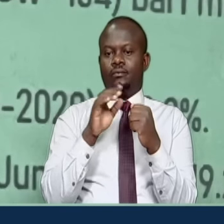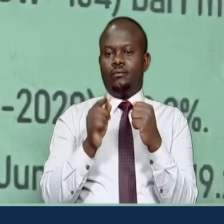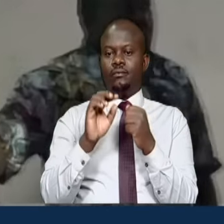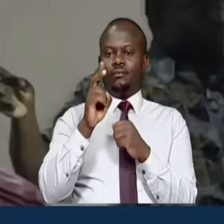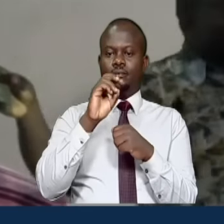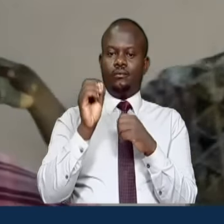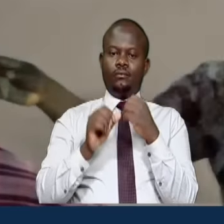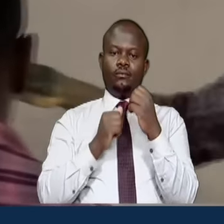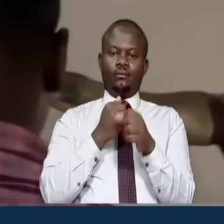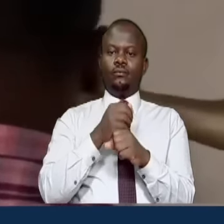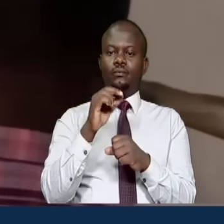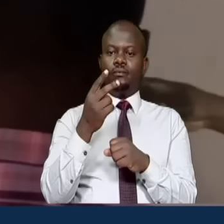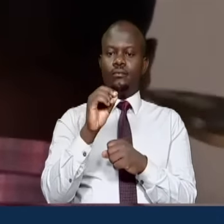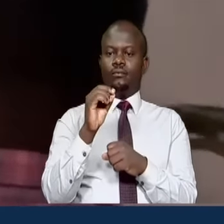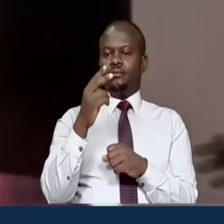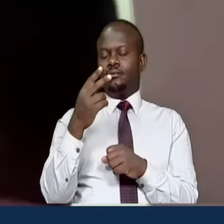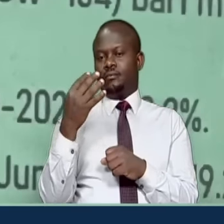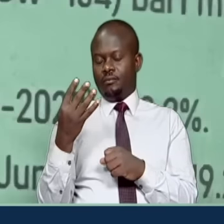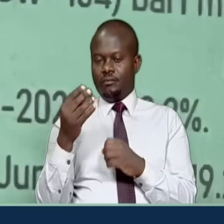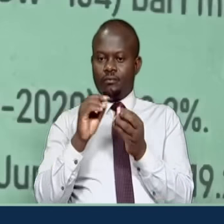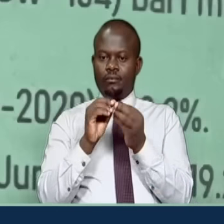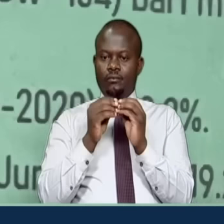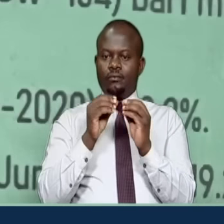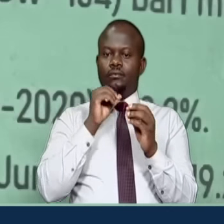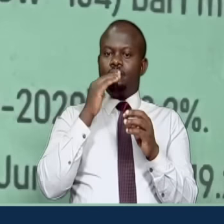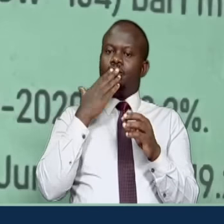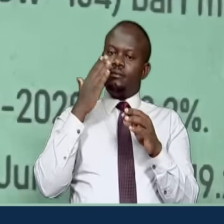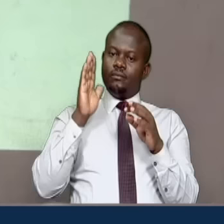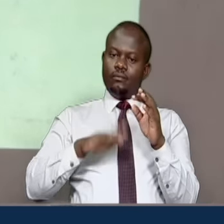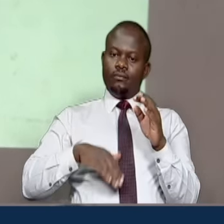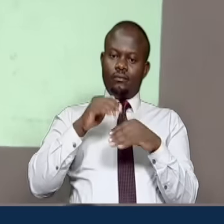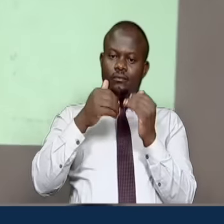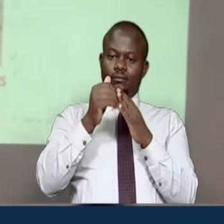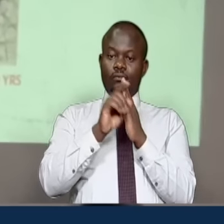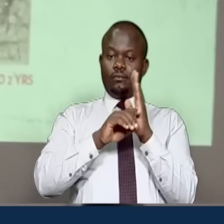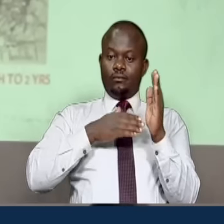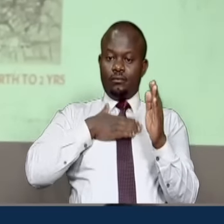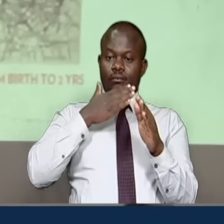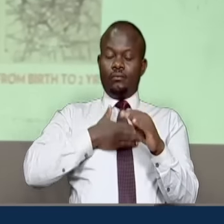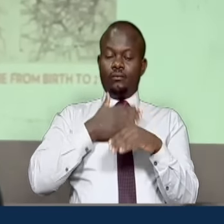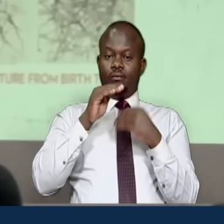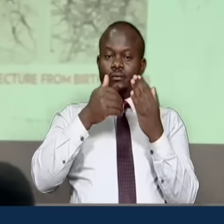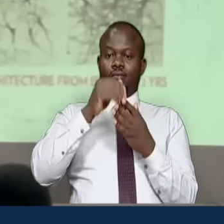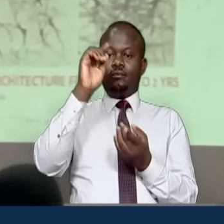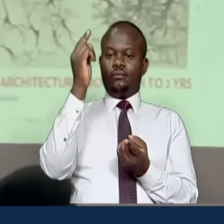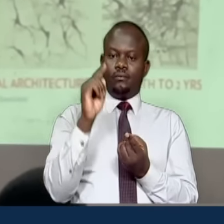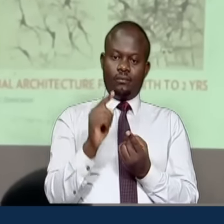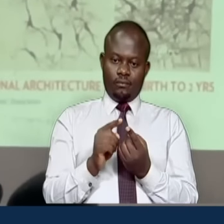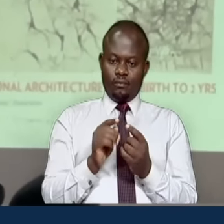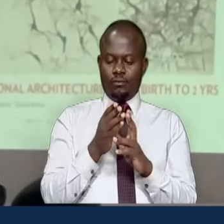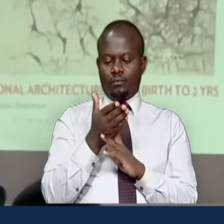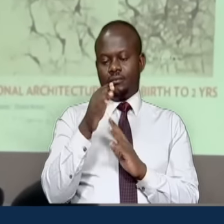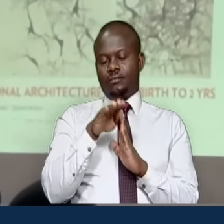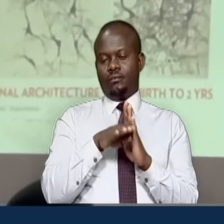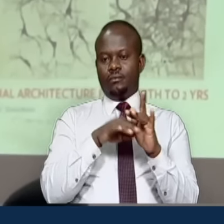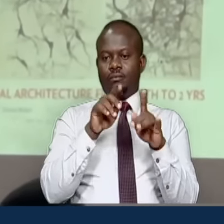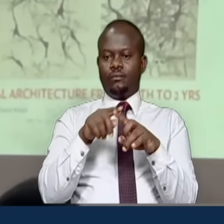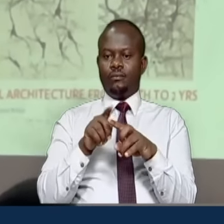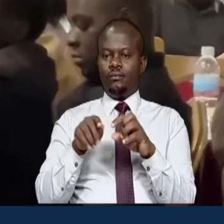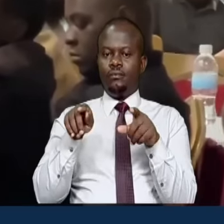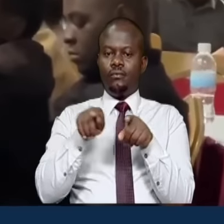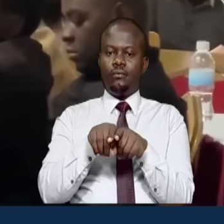20% muri 2024, ni imibare itari mibi akarere ka Gicumbi kishimira ko kagabanyije. Binyuze muri gahunda zitandukanye